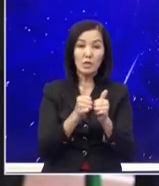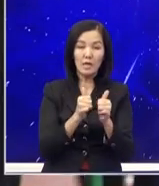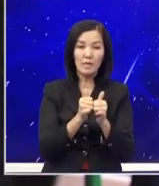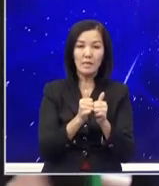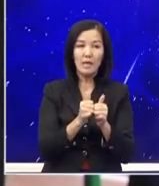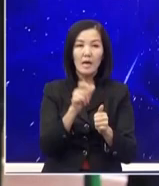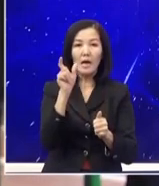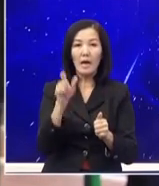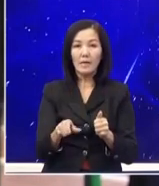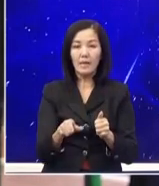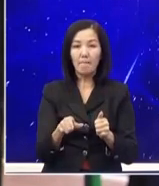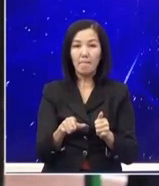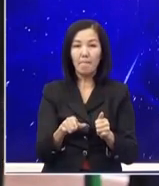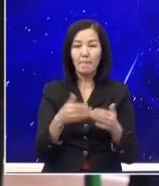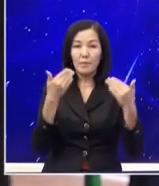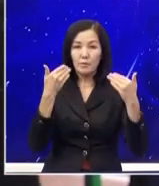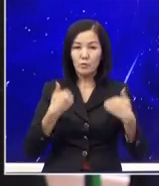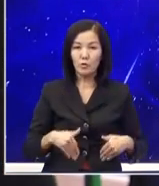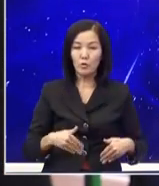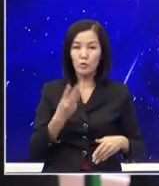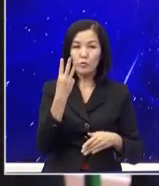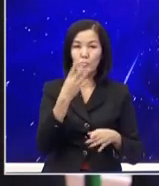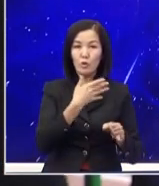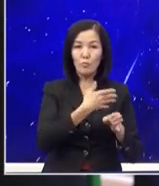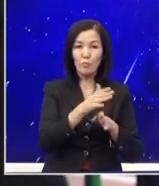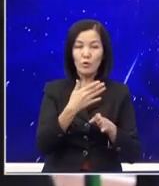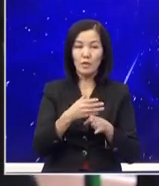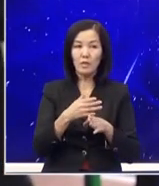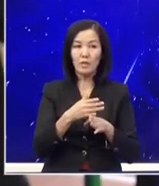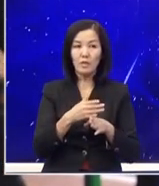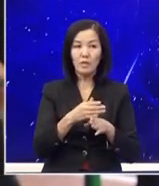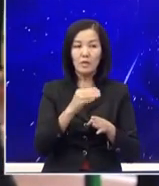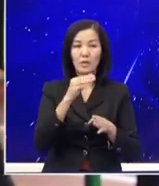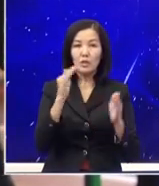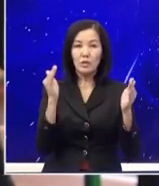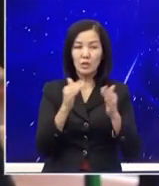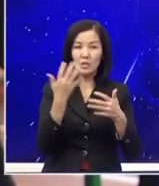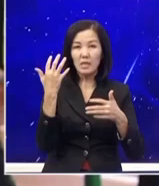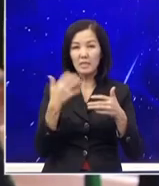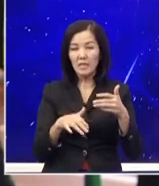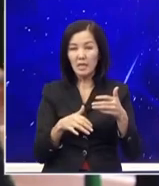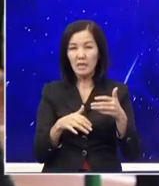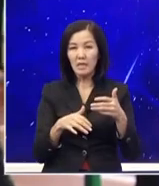сүйегі үшке бөлінеді. Үшке. Мінекей, жіңішке сүйек, қорта,